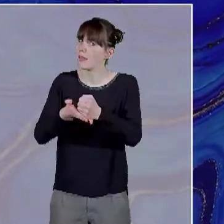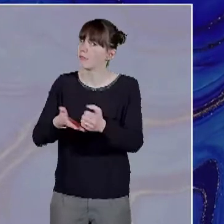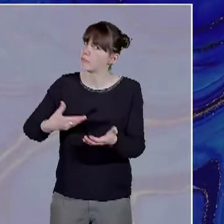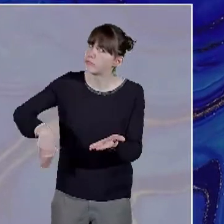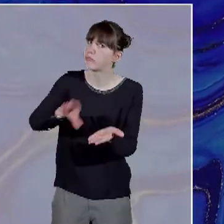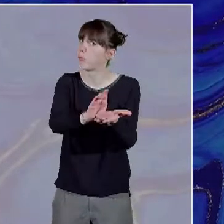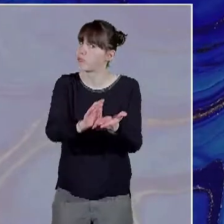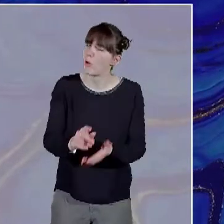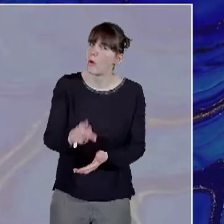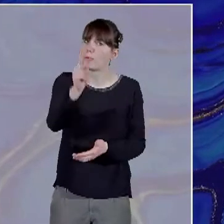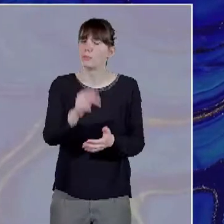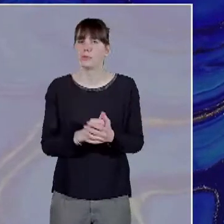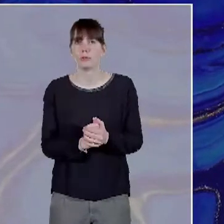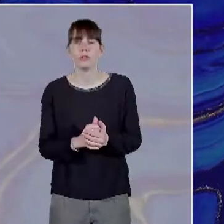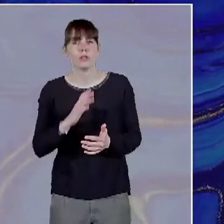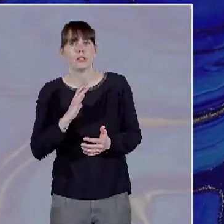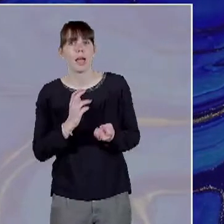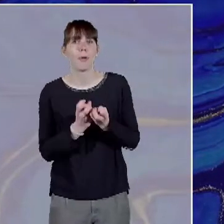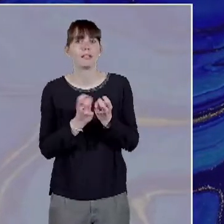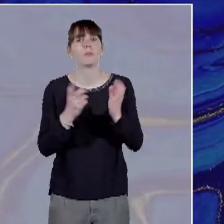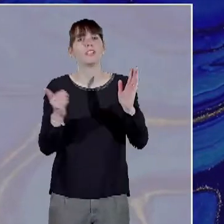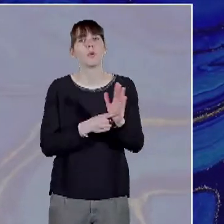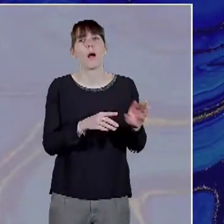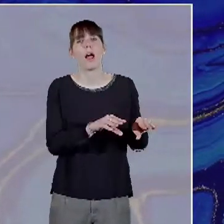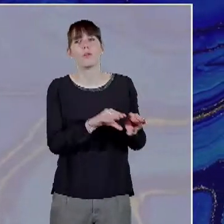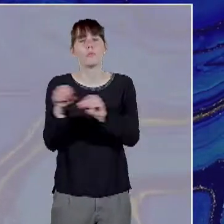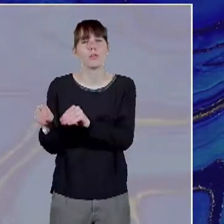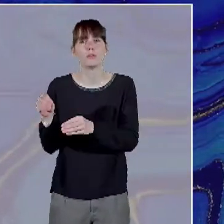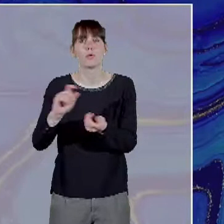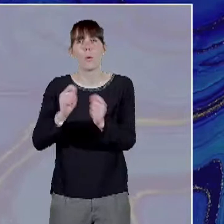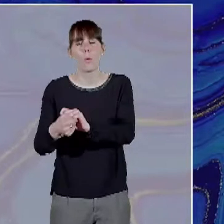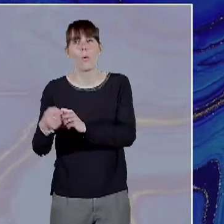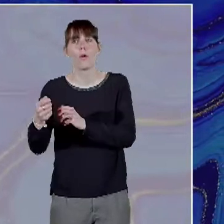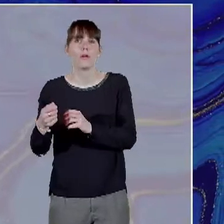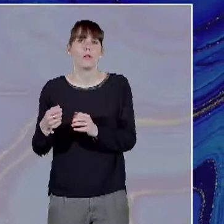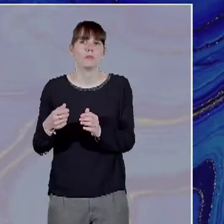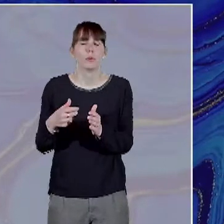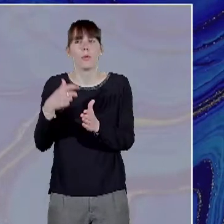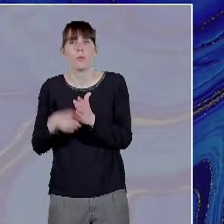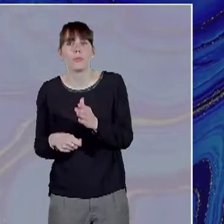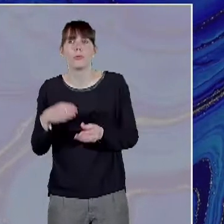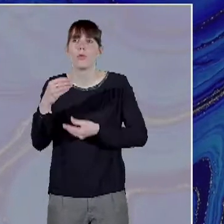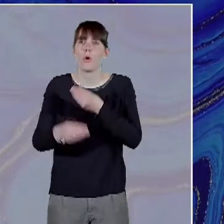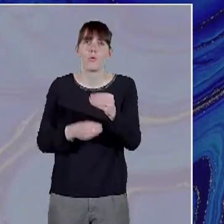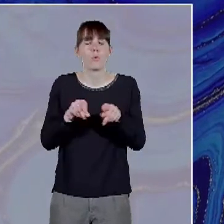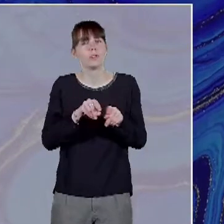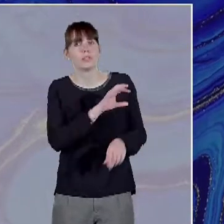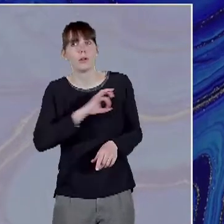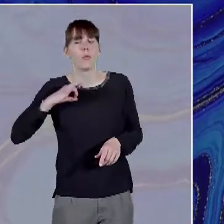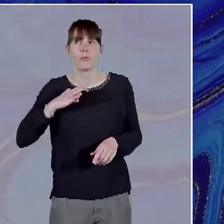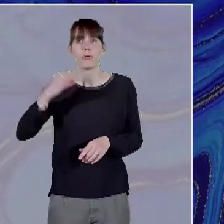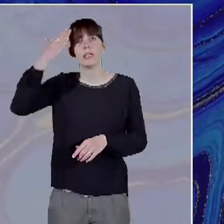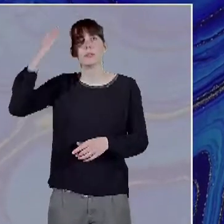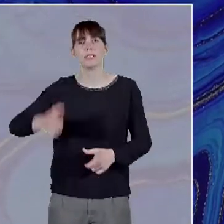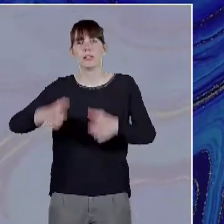plus importants. Droits de mutation à titre onéreux. Des droits de mutation. Dit aussi frais de notaire. Droits de mutation à titre onéreux plus élevés pour les biens qui font plus de 1 million d'euros.